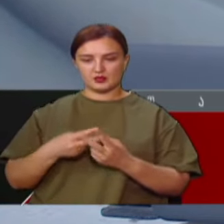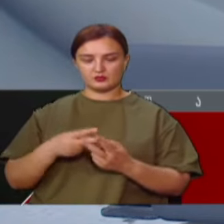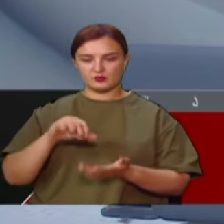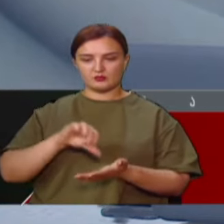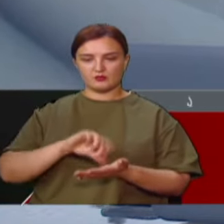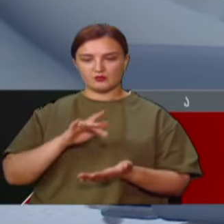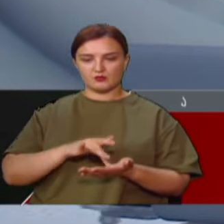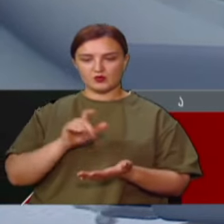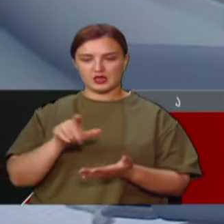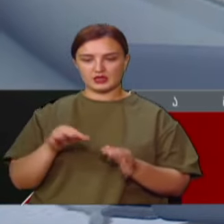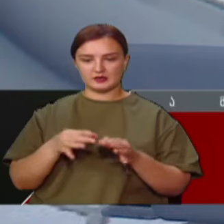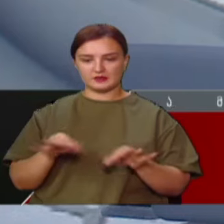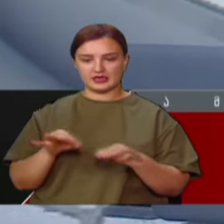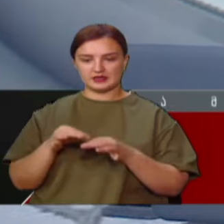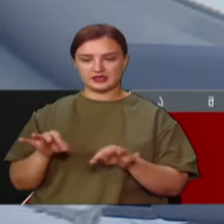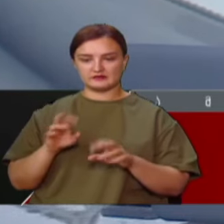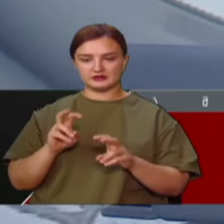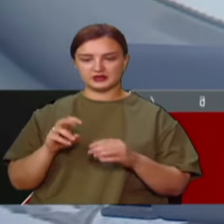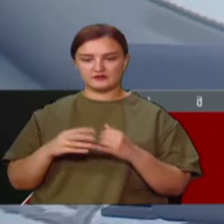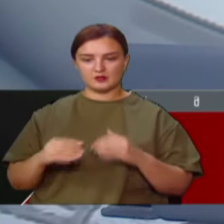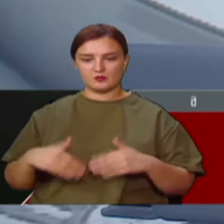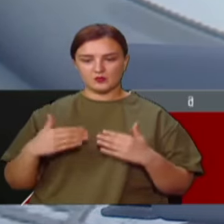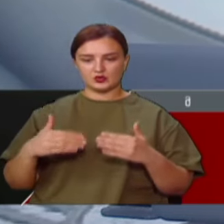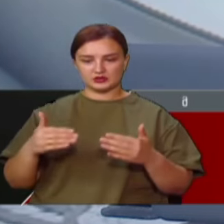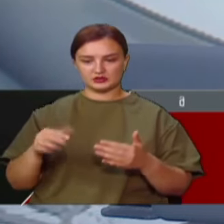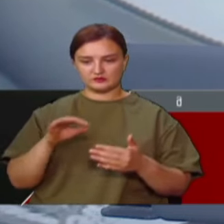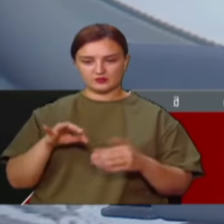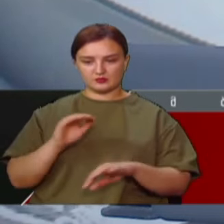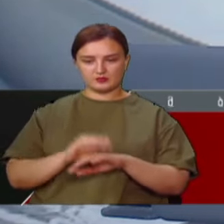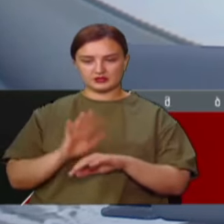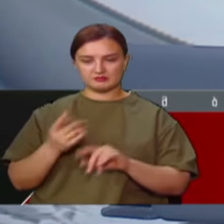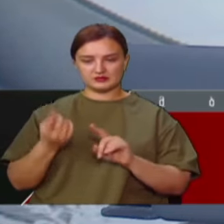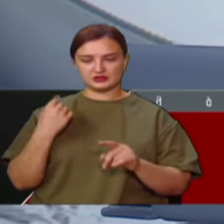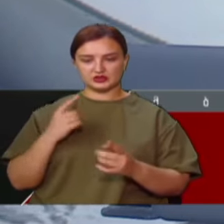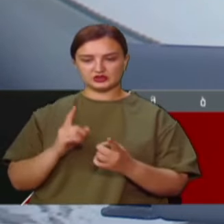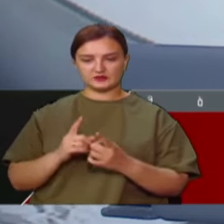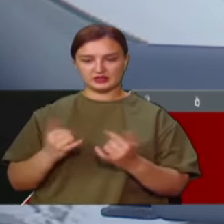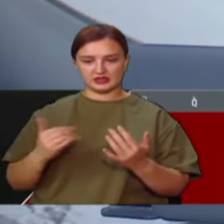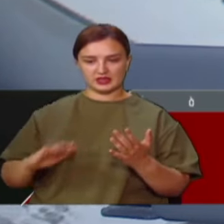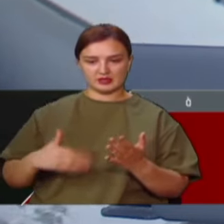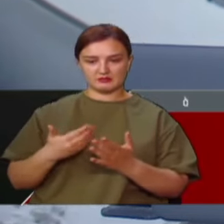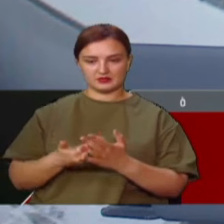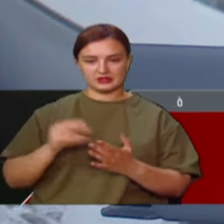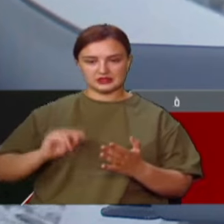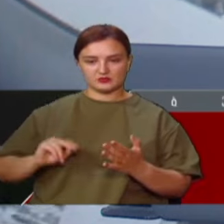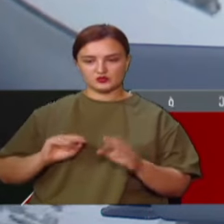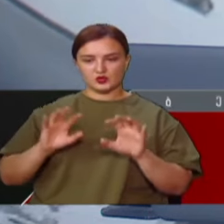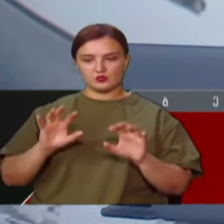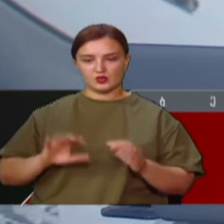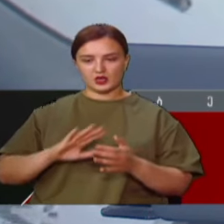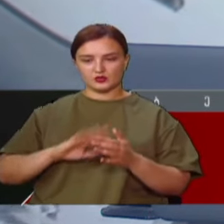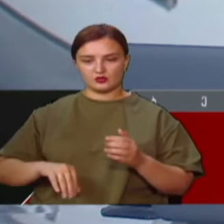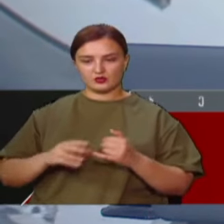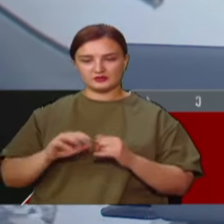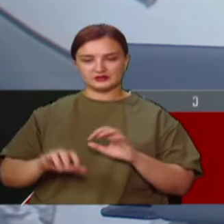მოქალაქეების გათავისუფლება და ეგრეთ წოდებული ბორდერიზაციის ფაქტები იქნება. წინა შეხვედრიდან დღემდე რუსმა სამხედროებმა უკანონო სამუშაოები საოკუპაციო